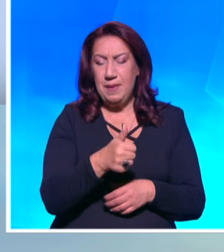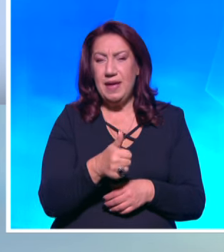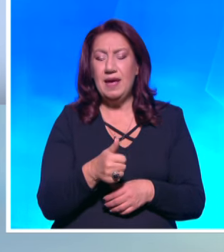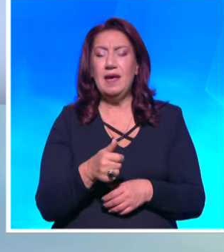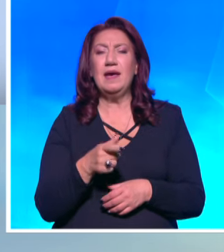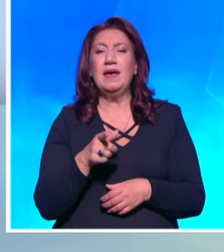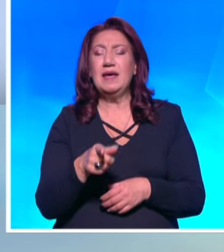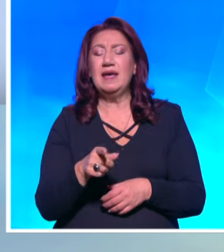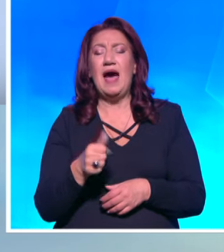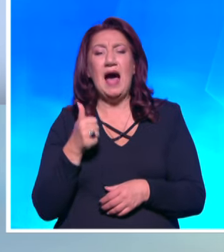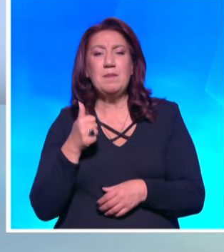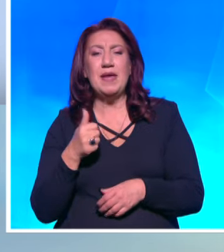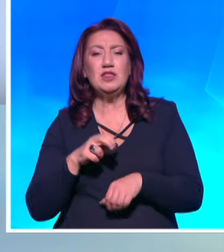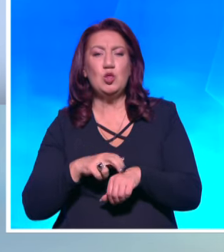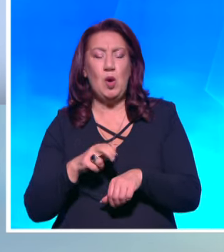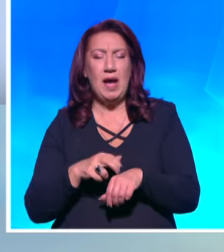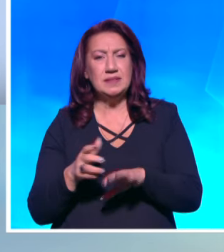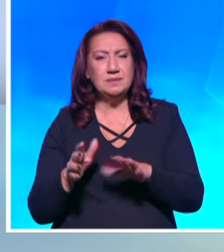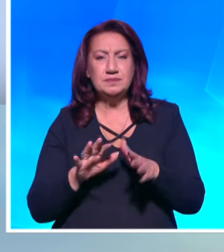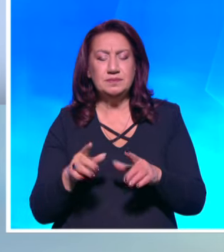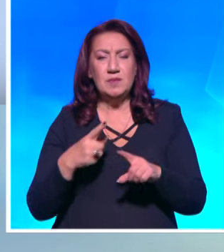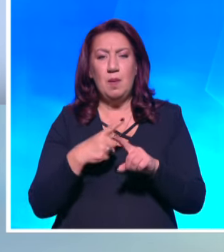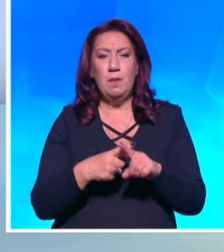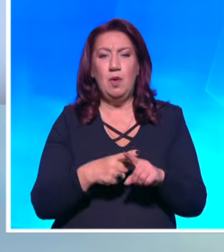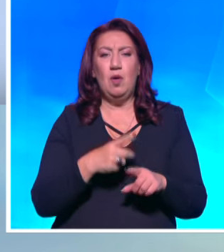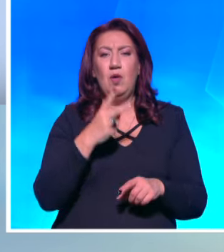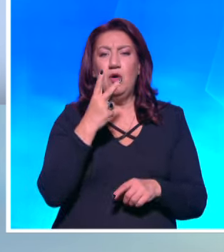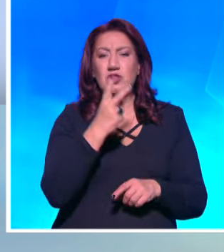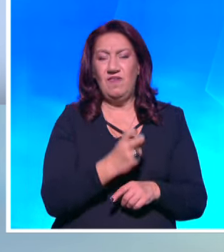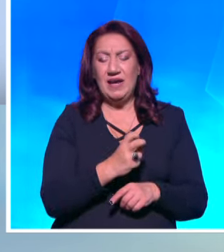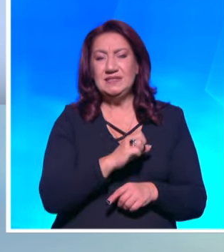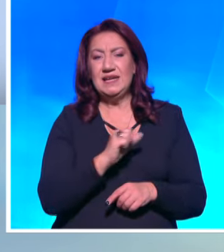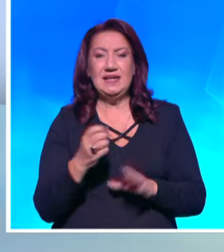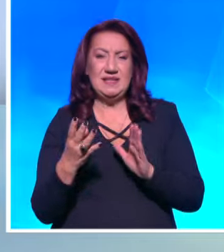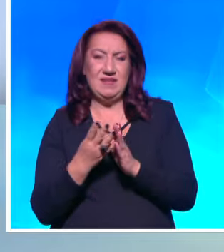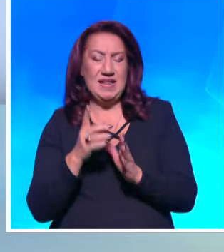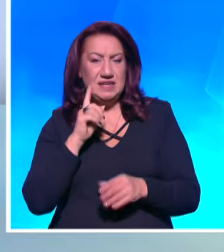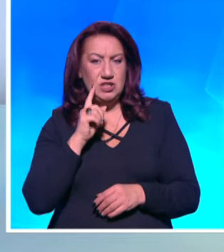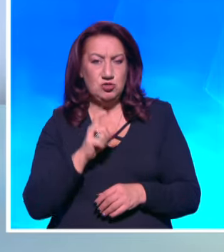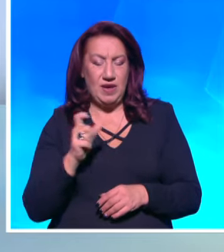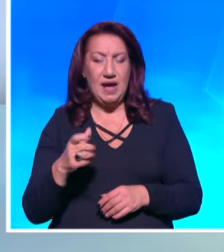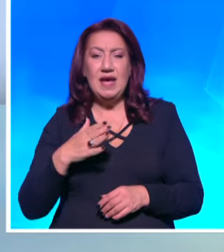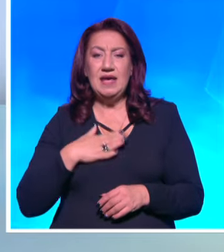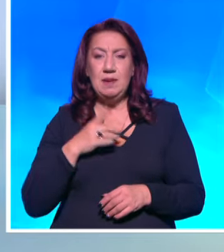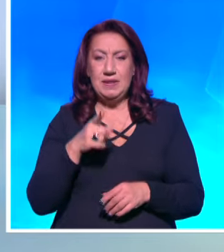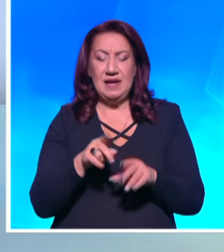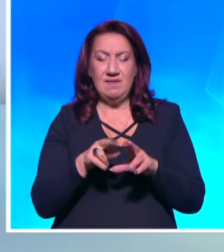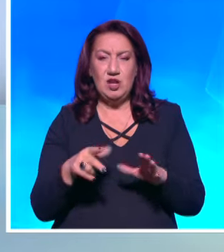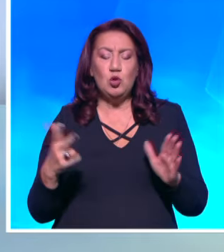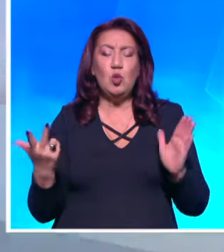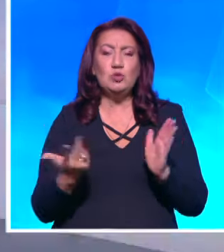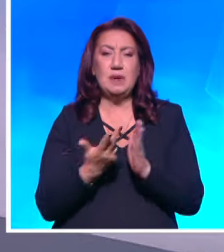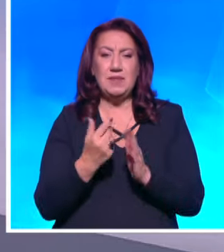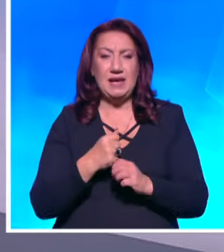свободи на Ахмед Доган ще са съответно с по 20 и 19 души. Има такъв народ, ще има 18